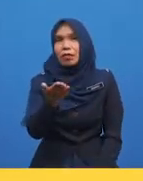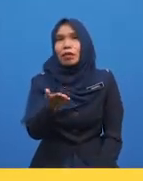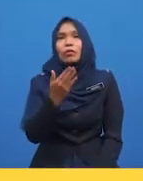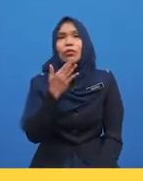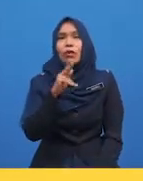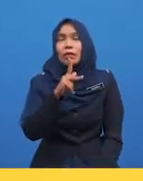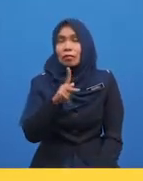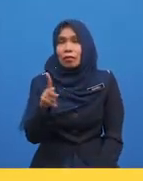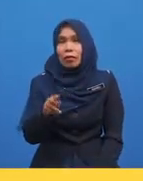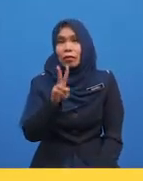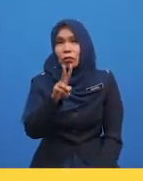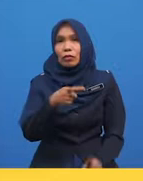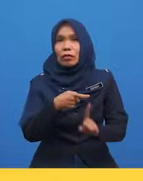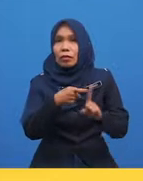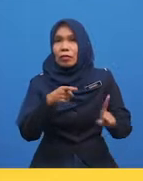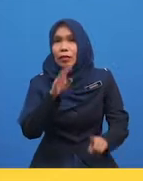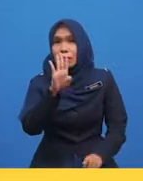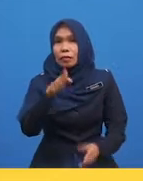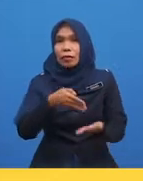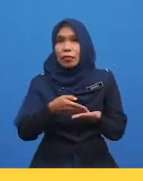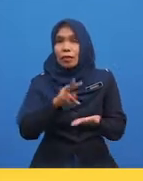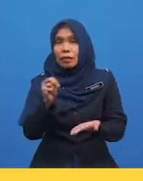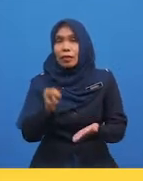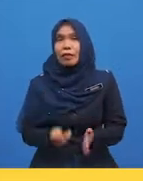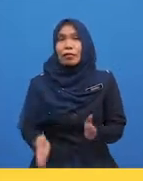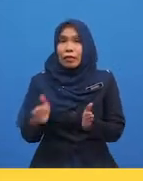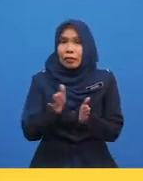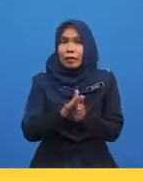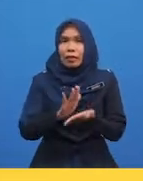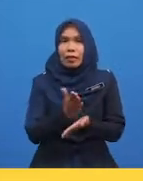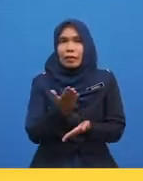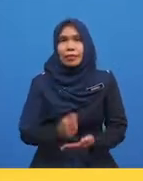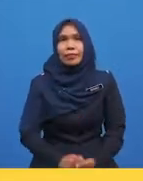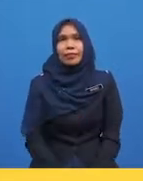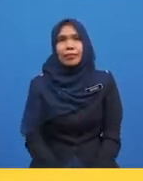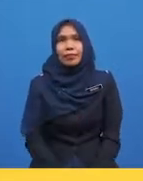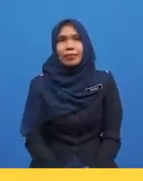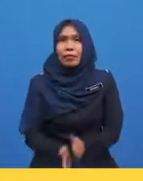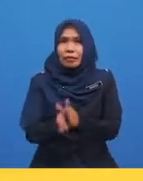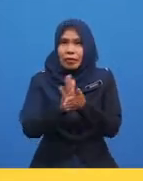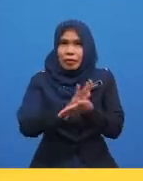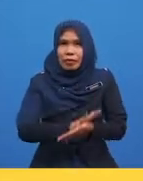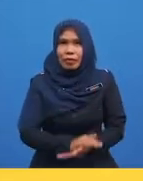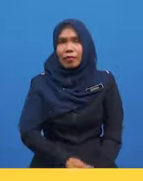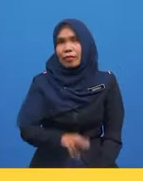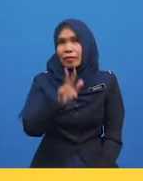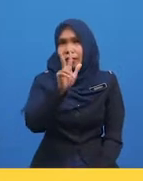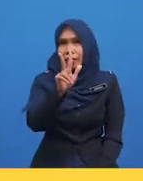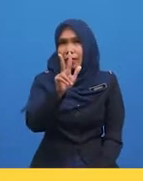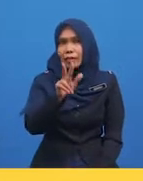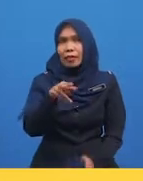warnakan 2 daripada 4 bahagian lipatan kertas. Jadi,